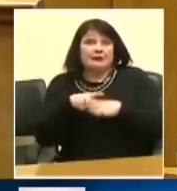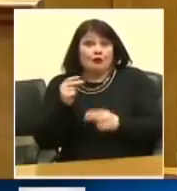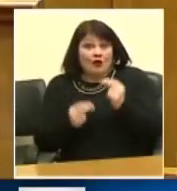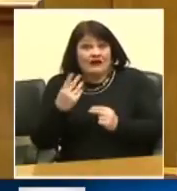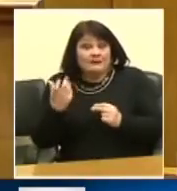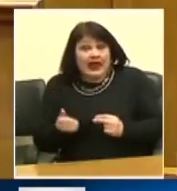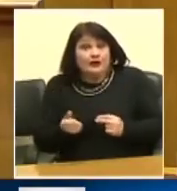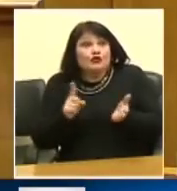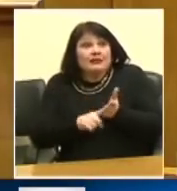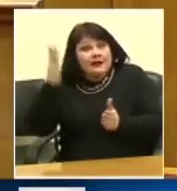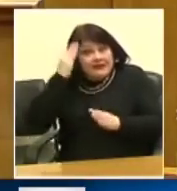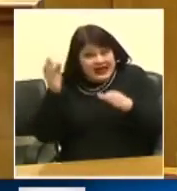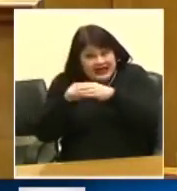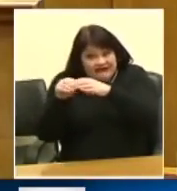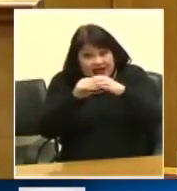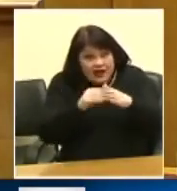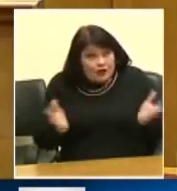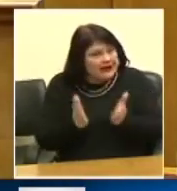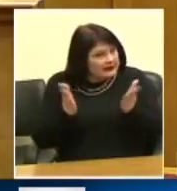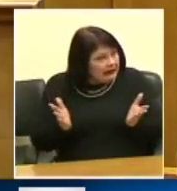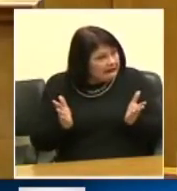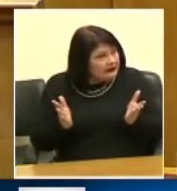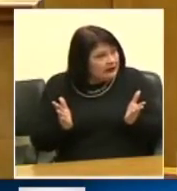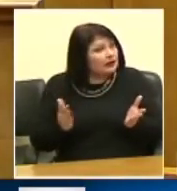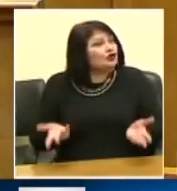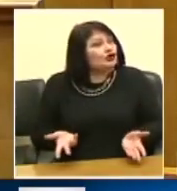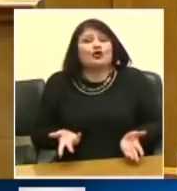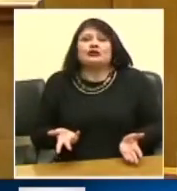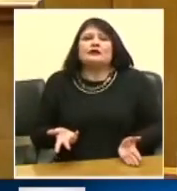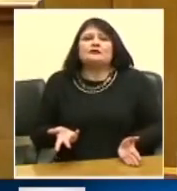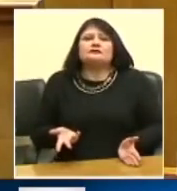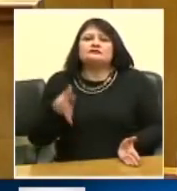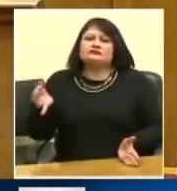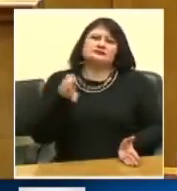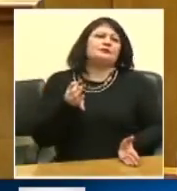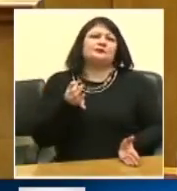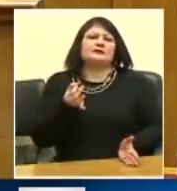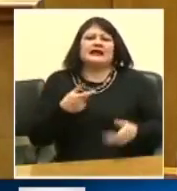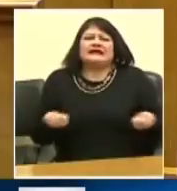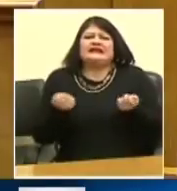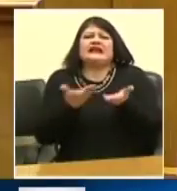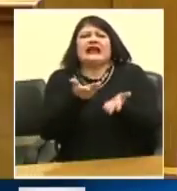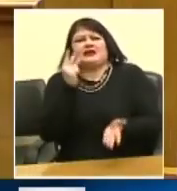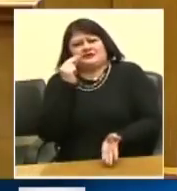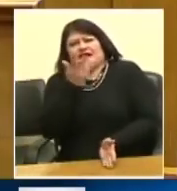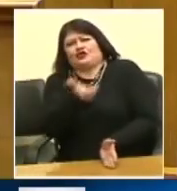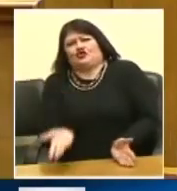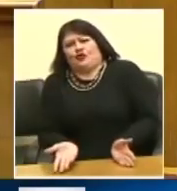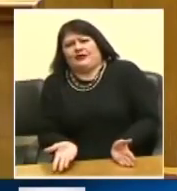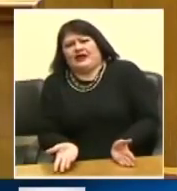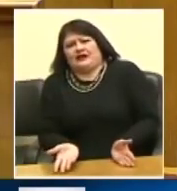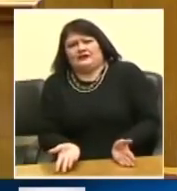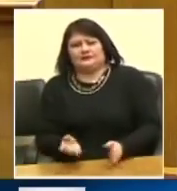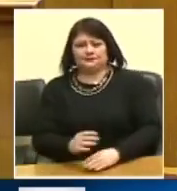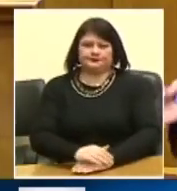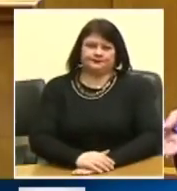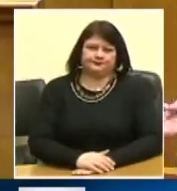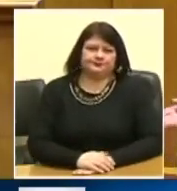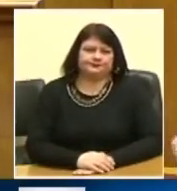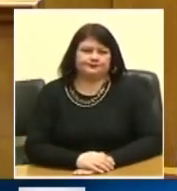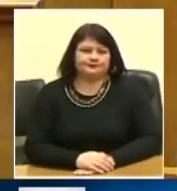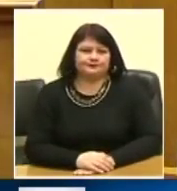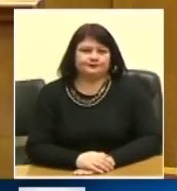πρέπει να ανακεφαλαιοποιηθούν, έχουν χάσει κτλ.», θα γίνονται όλος ο κόσμος και σας έλεγε «Ε τότε τι ασχολείσαι με τον ΖΑΕΦ, Χριστιανέ μου, και πας και έρχεσαι, ενώ